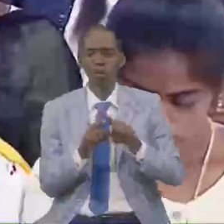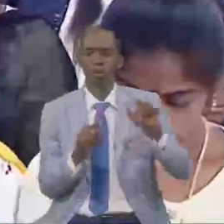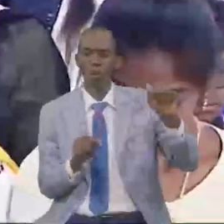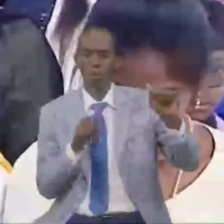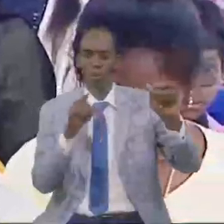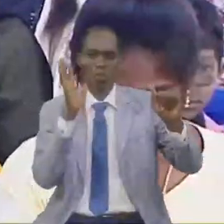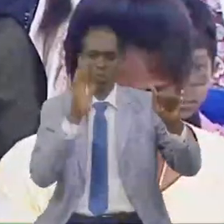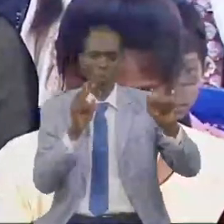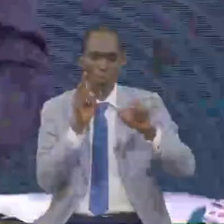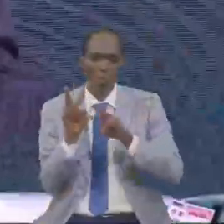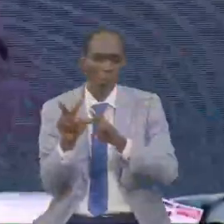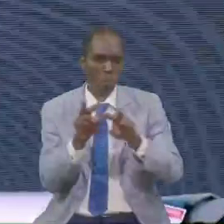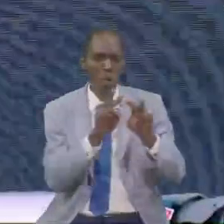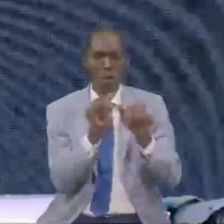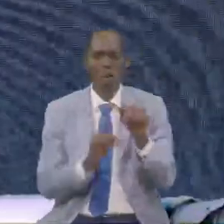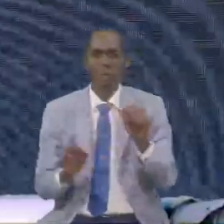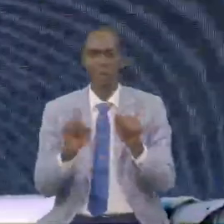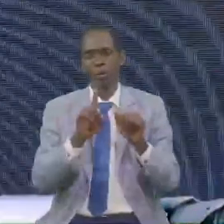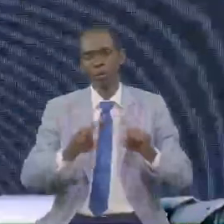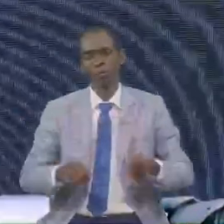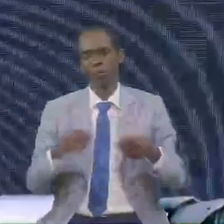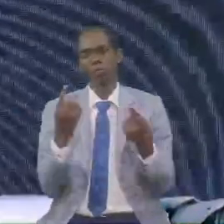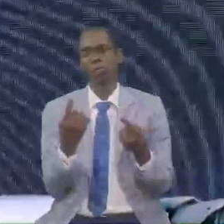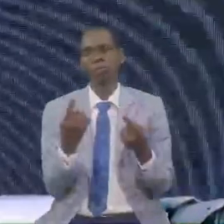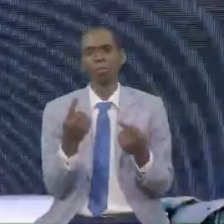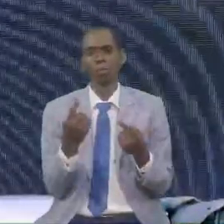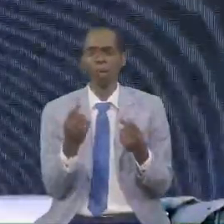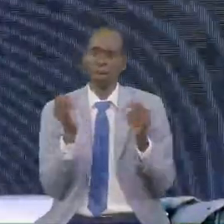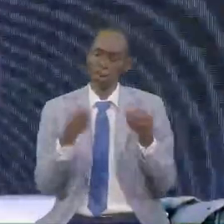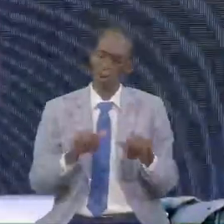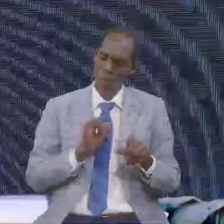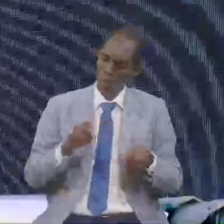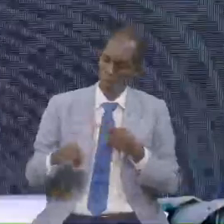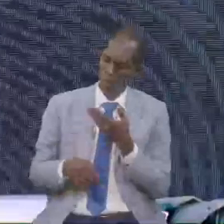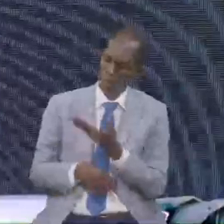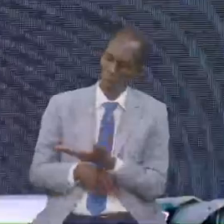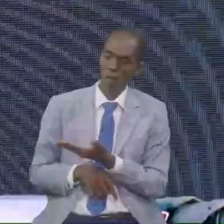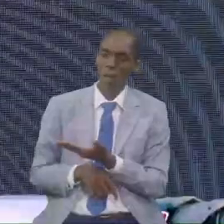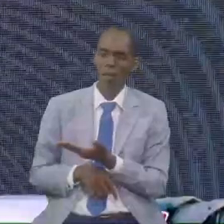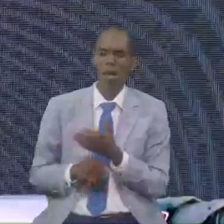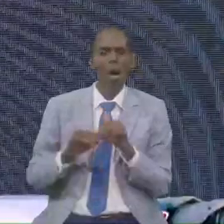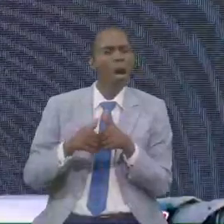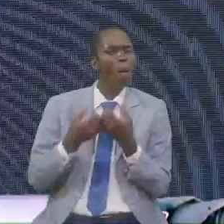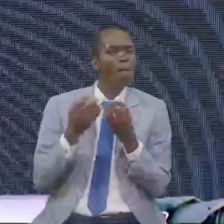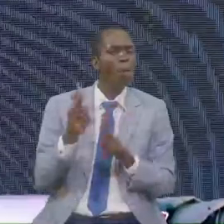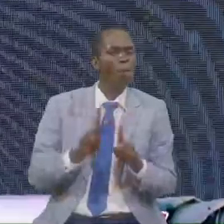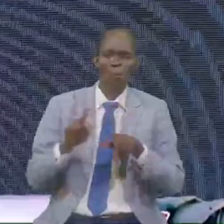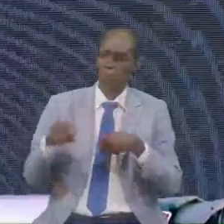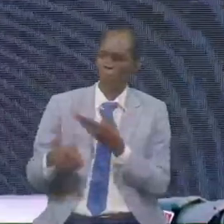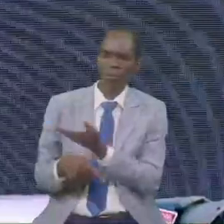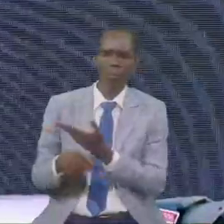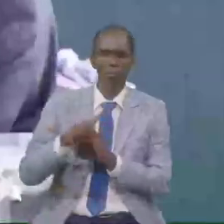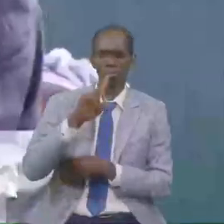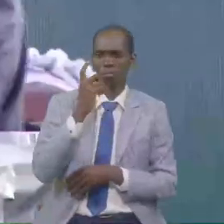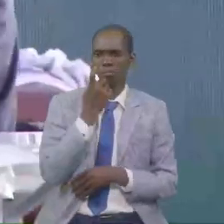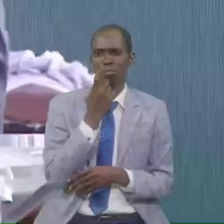tu veilles sur toute direction que tu suis. Est-ce que je peux aller là-bas? Combien de personnes